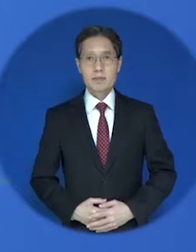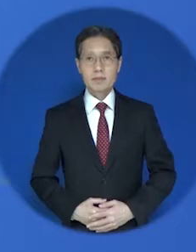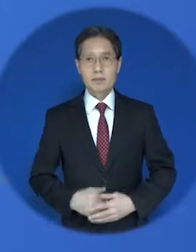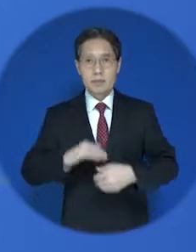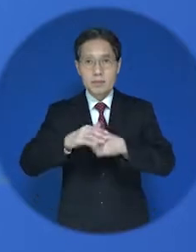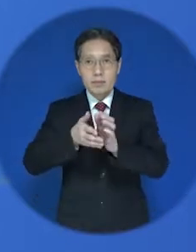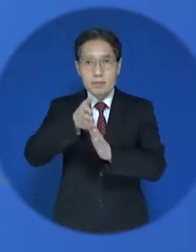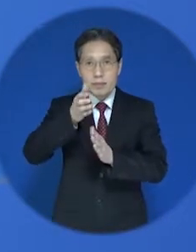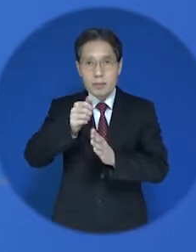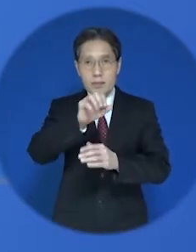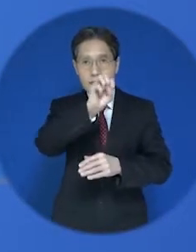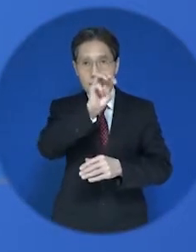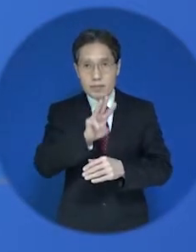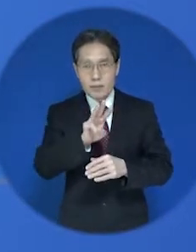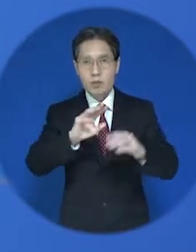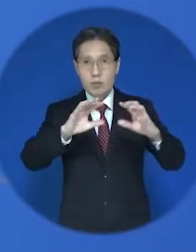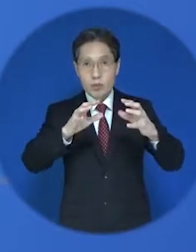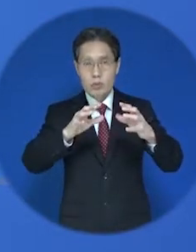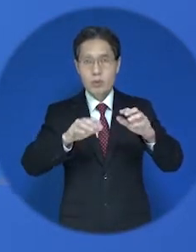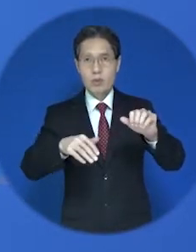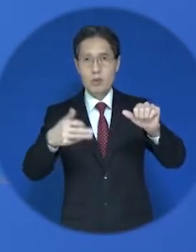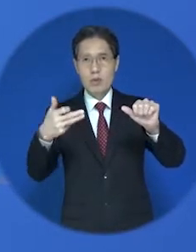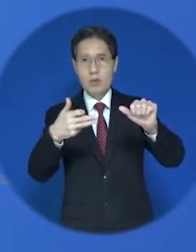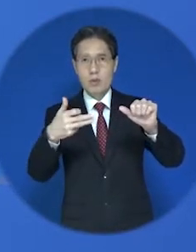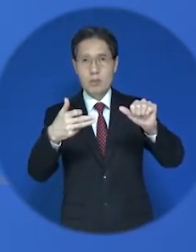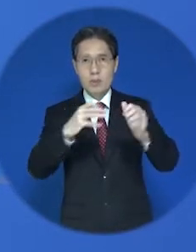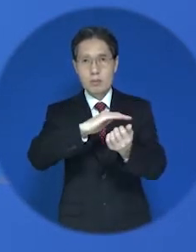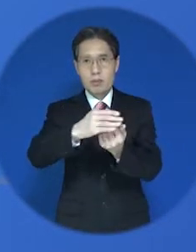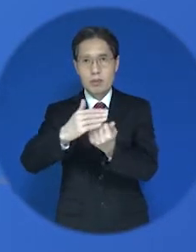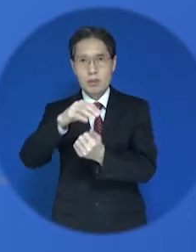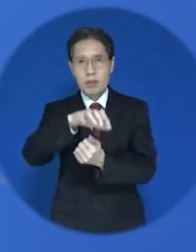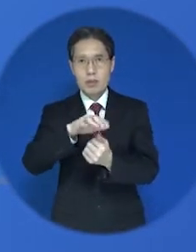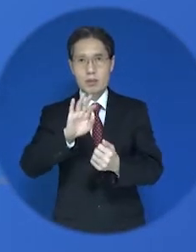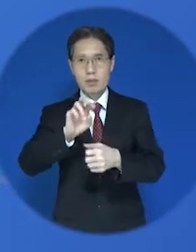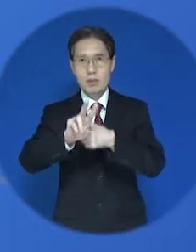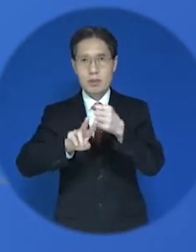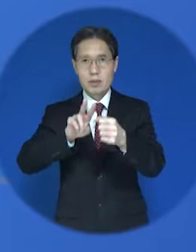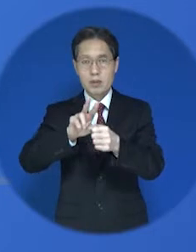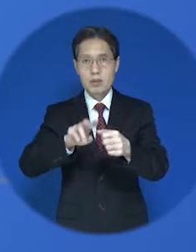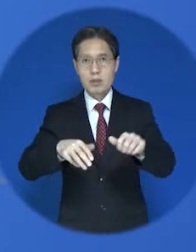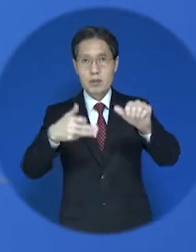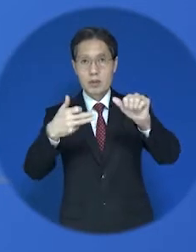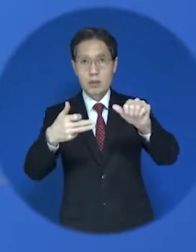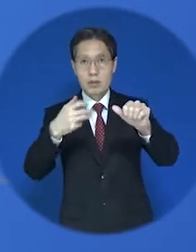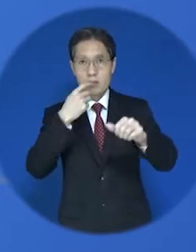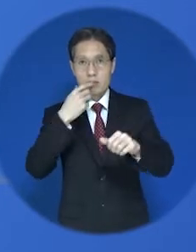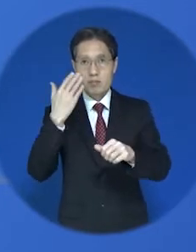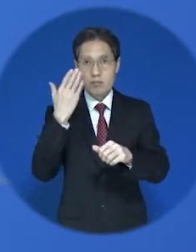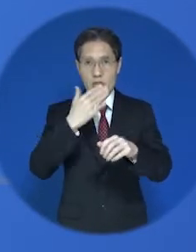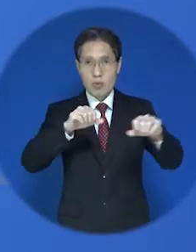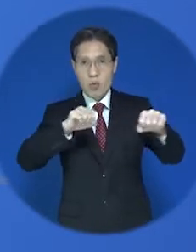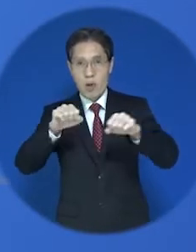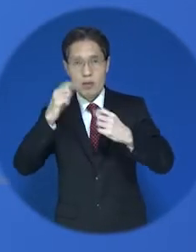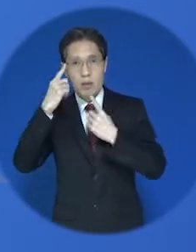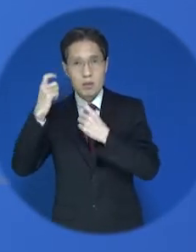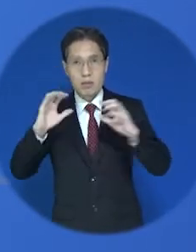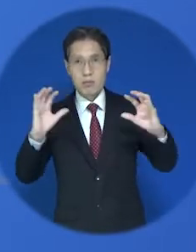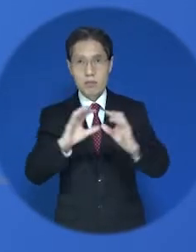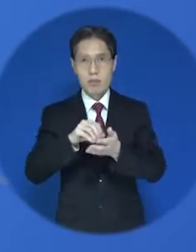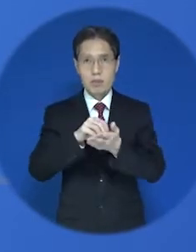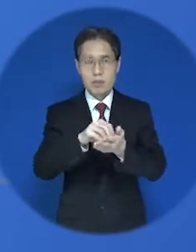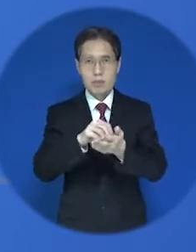권영진 시장이 광주 국립 5.18 민주묘지 에서 열린 제 42주년 5.18 민주화운동 기념식에 참석해